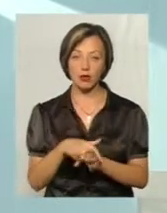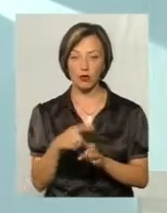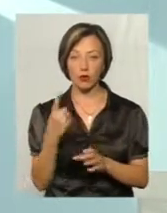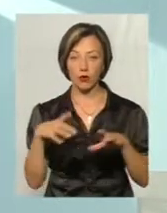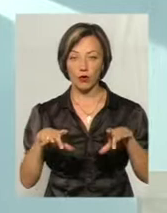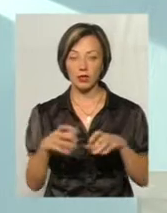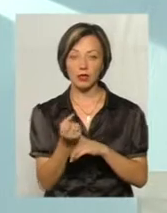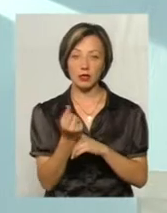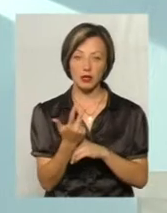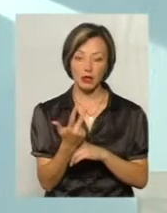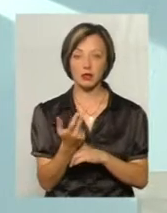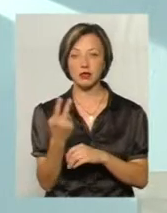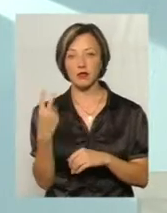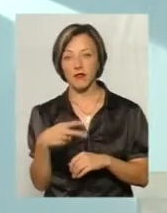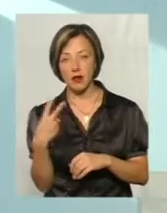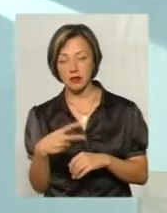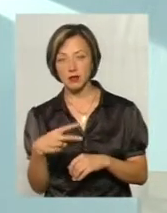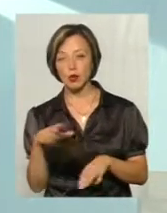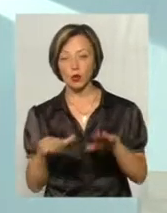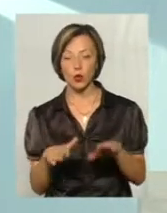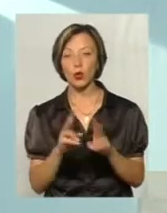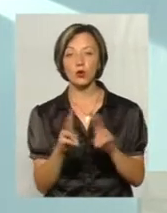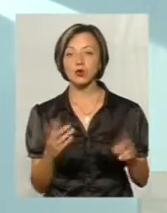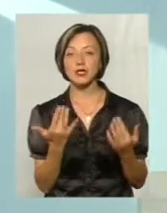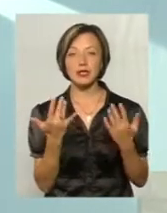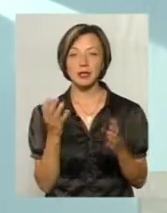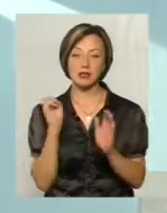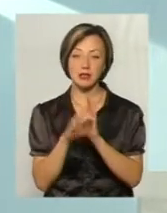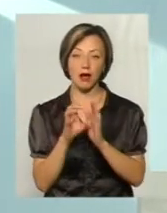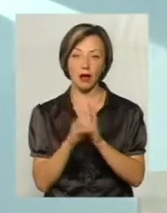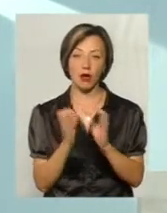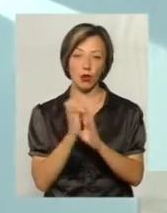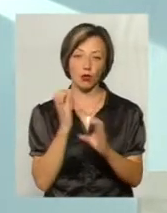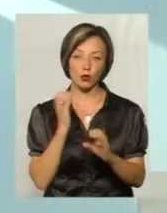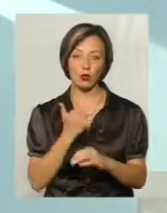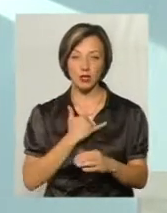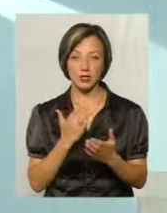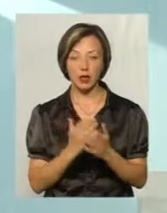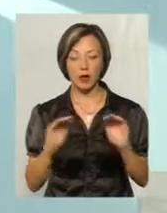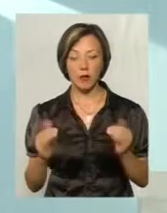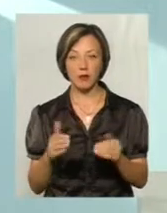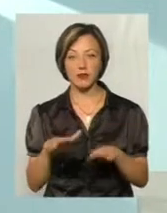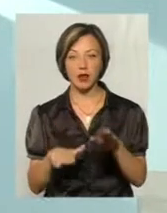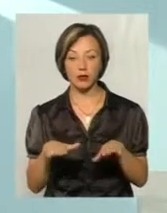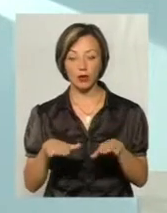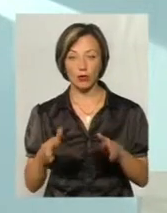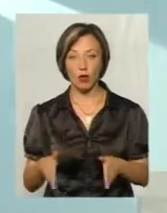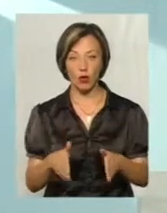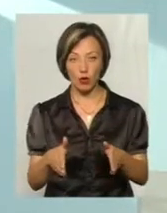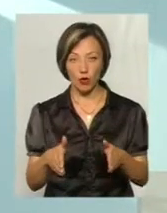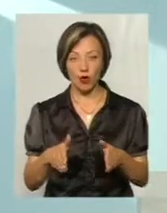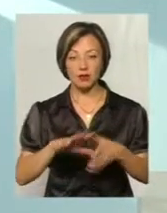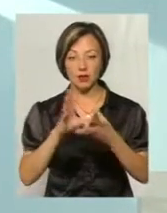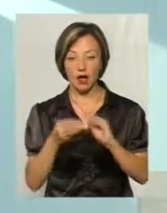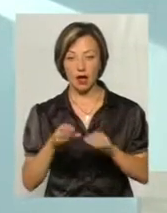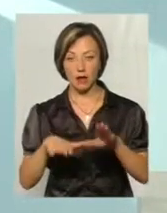вісь і 13 тонн, і 20 тонн. Хто скільки загрузить? У нас є обмеження ваги. На місцевих дорогах загальна маса